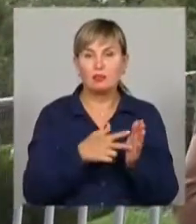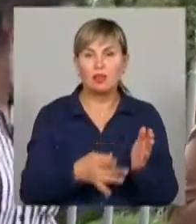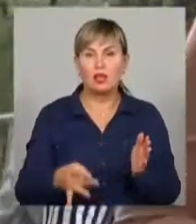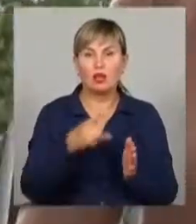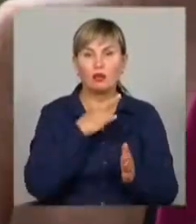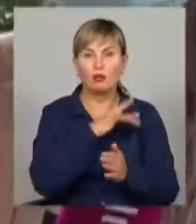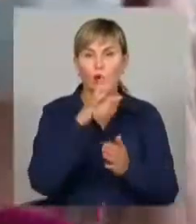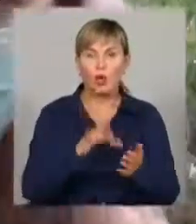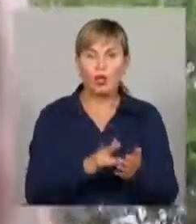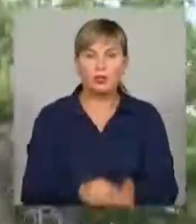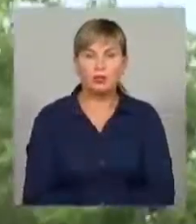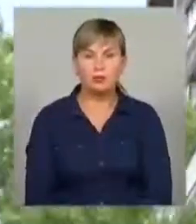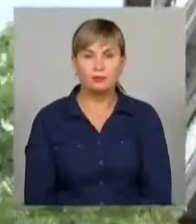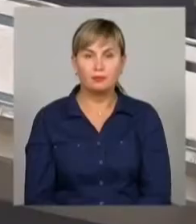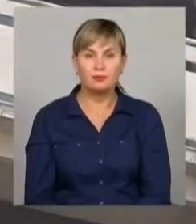города.